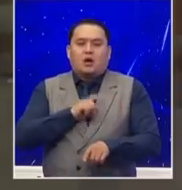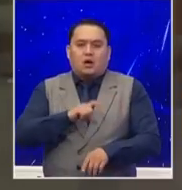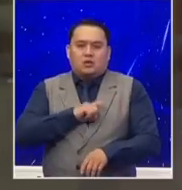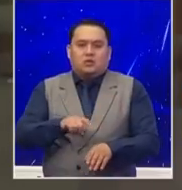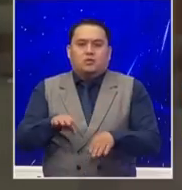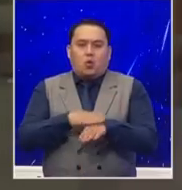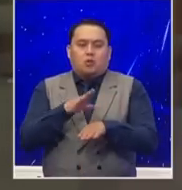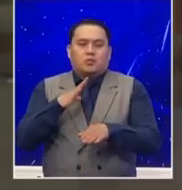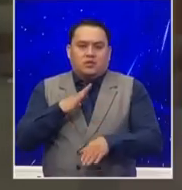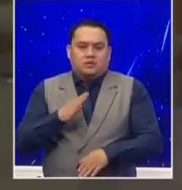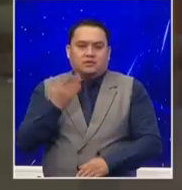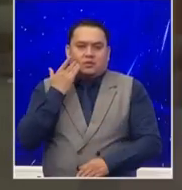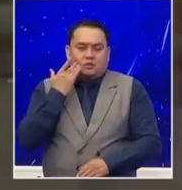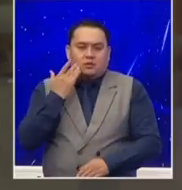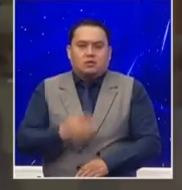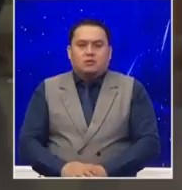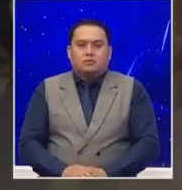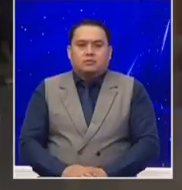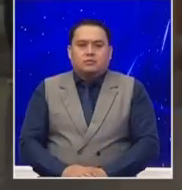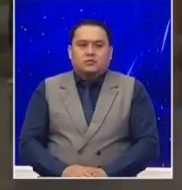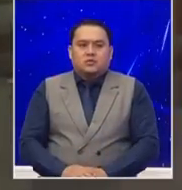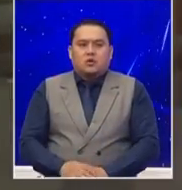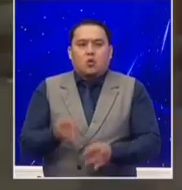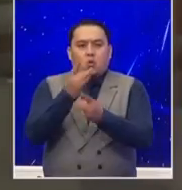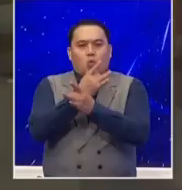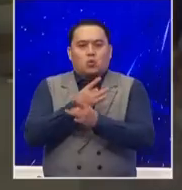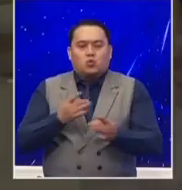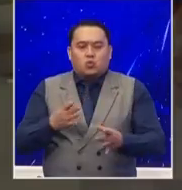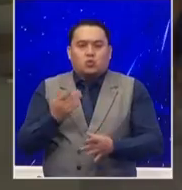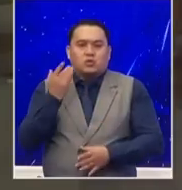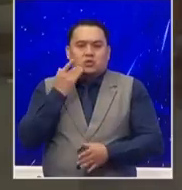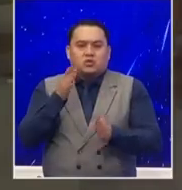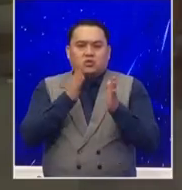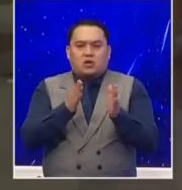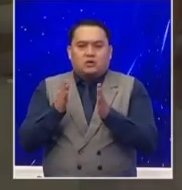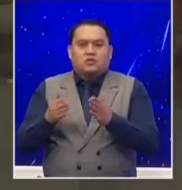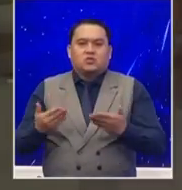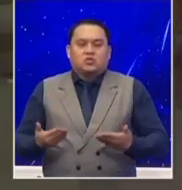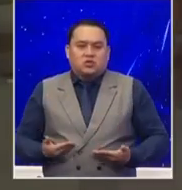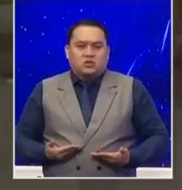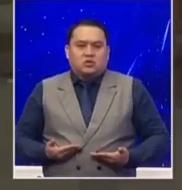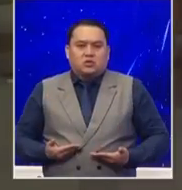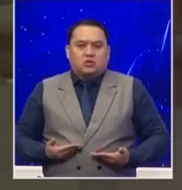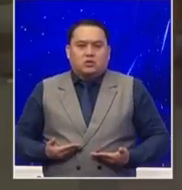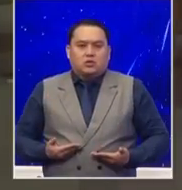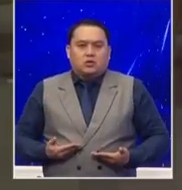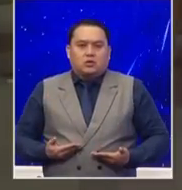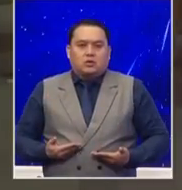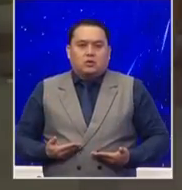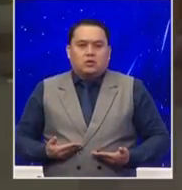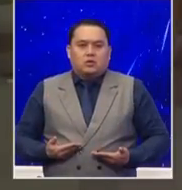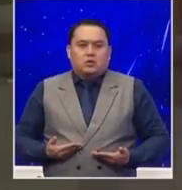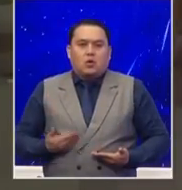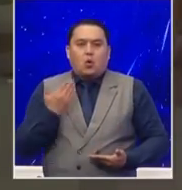Поэтому он своим поведением, своим прожитым жизненным